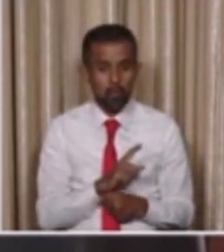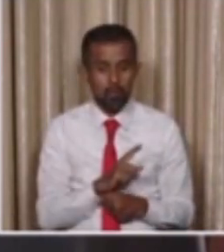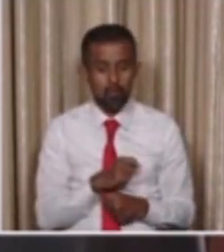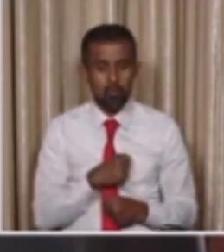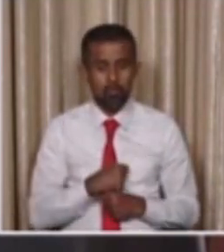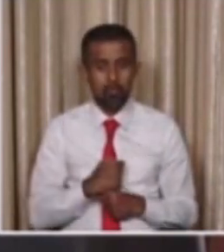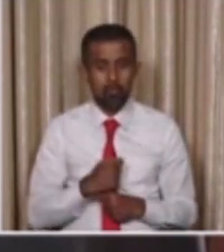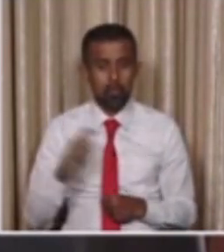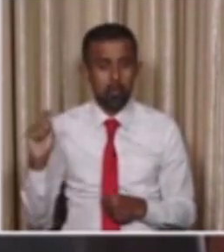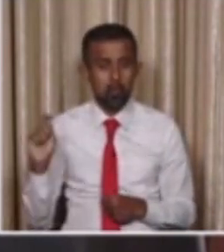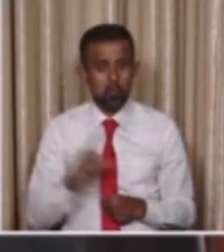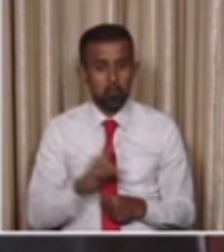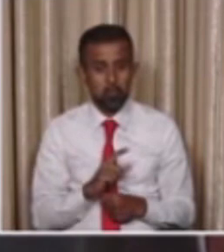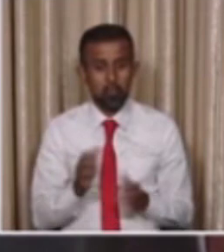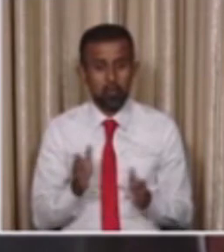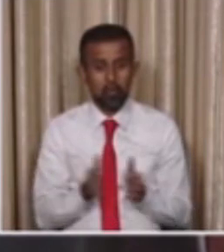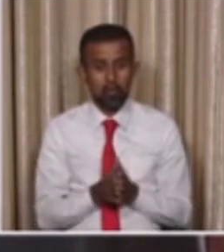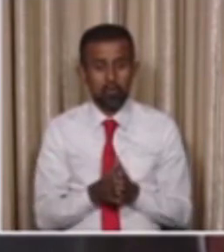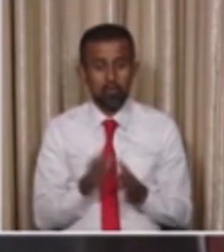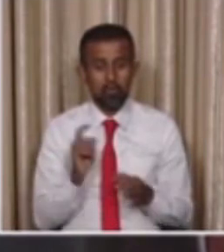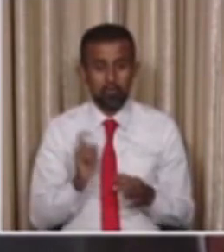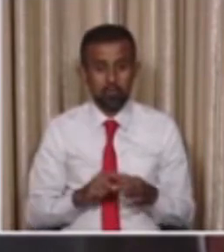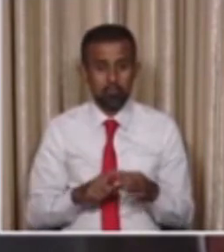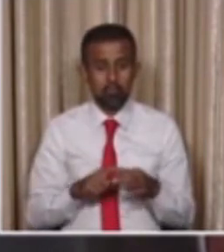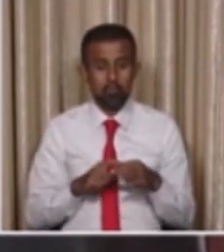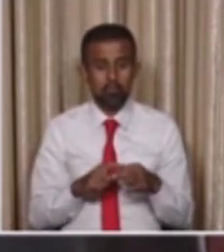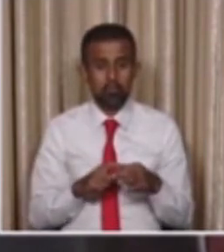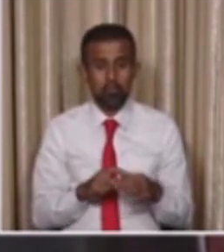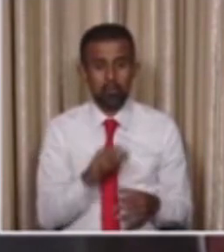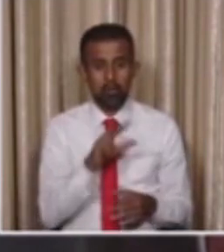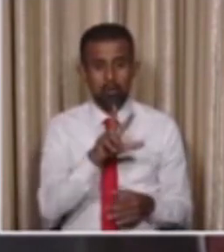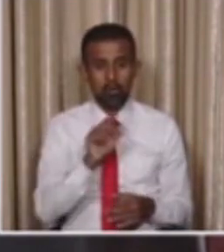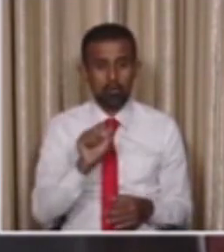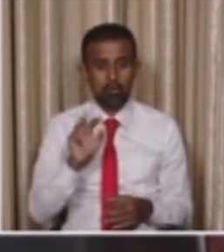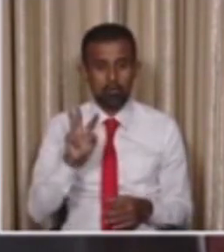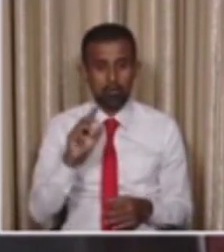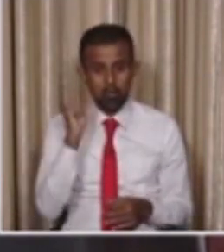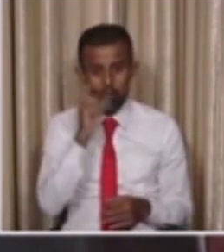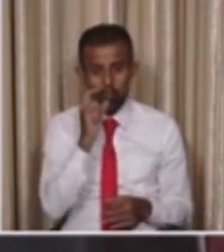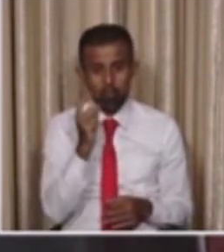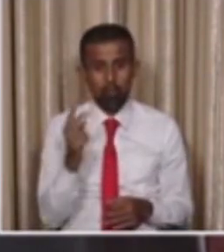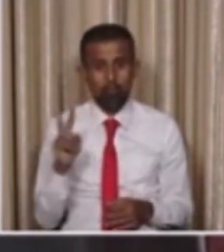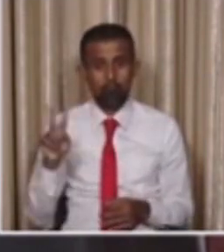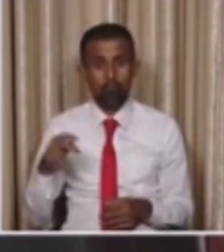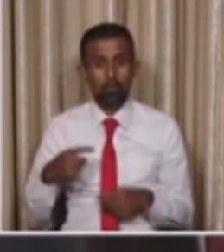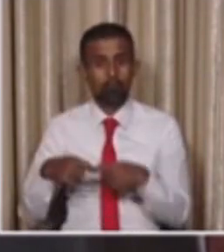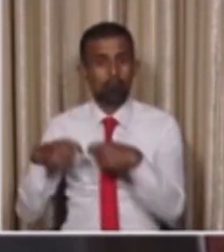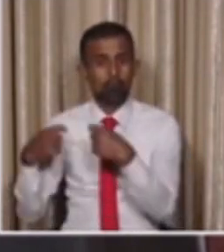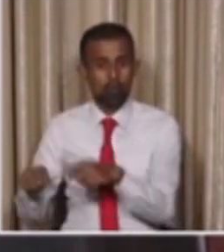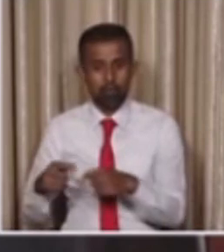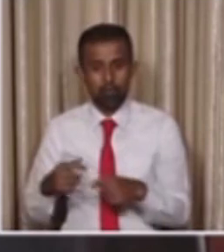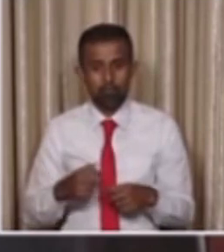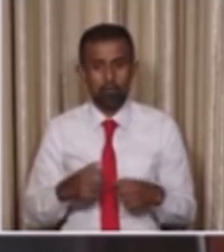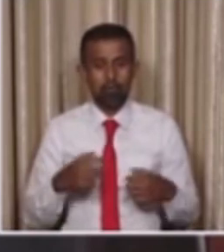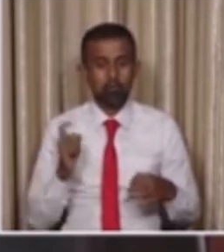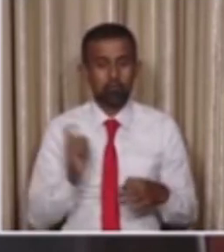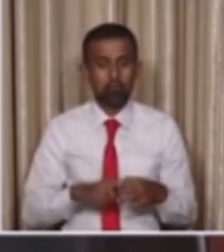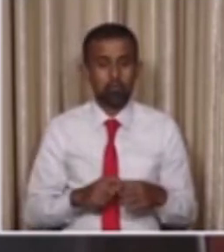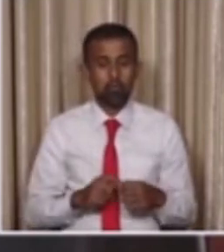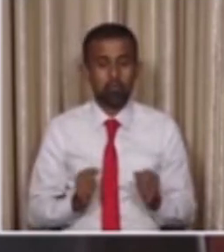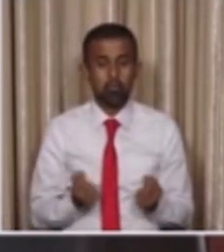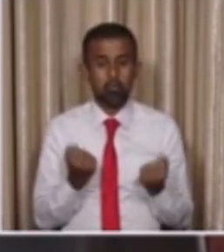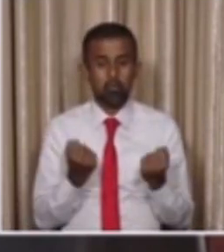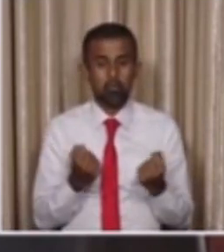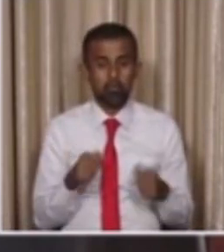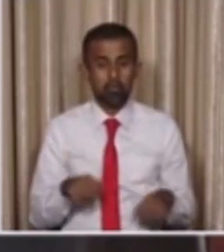රාජ්‍ය ආදායමත් එක්ක තමයි ප්‍රශ්නකට මුහුණ දුන්නේ. අපි 8.3ක් හොයලා 20ක් වියදම් කරන්න ගියා. එතනින් තමයි අර්බුදය නිර්මාණය වුණේ. දැන්